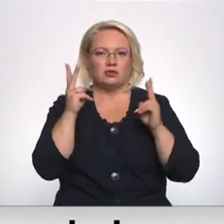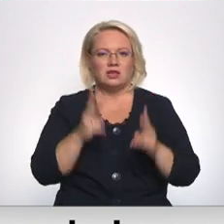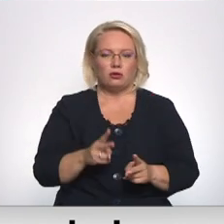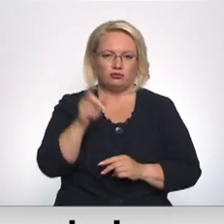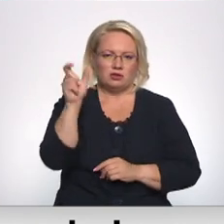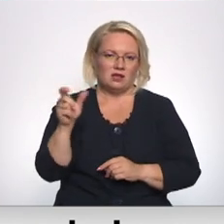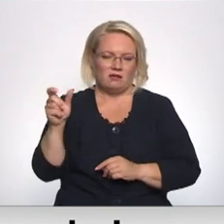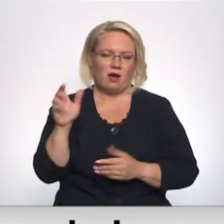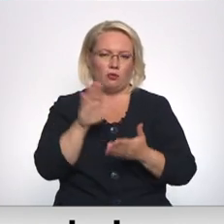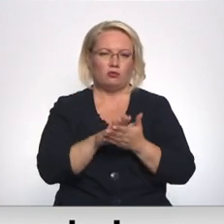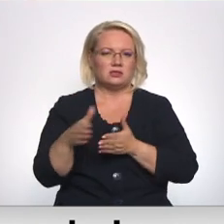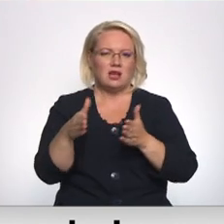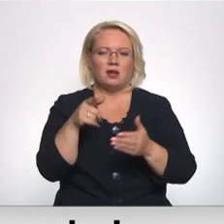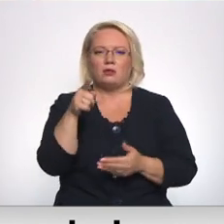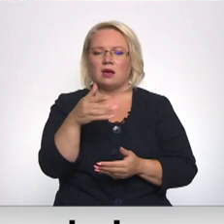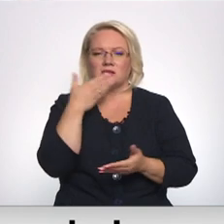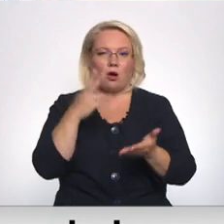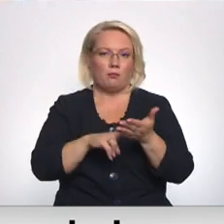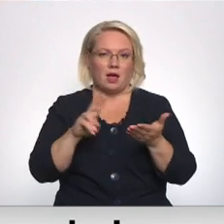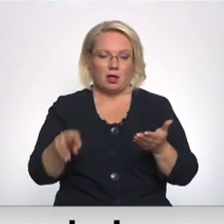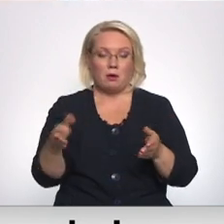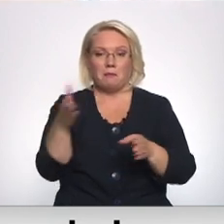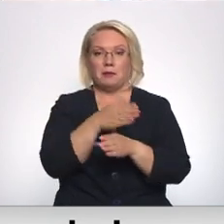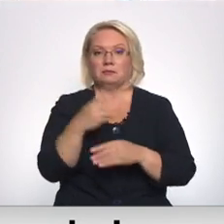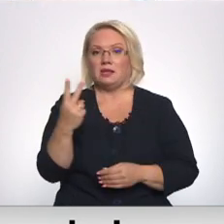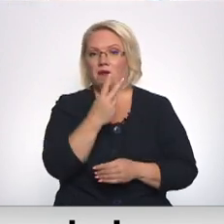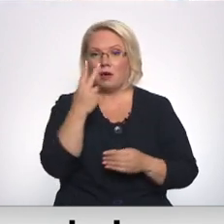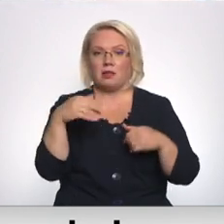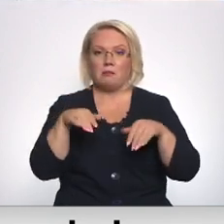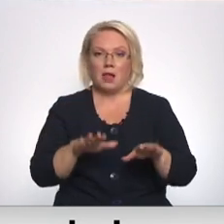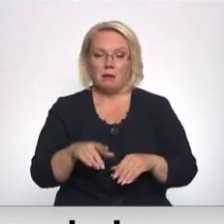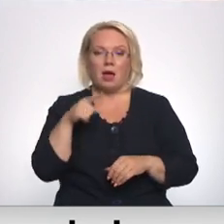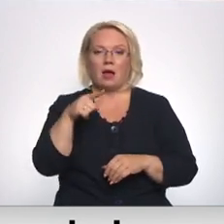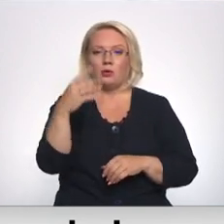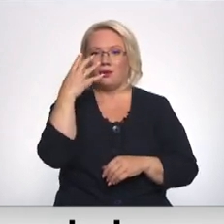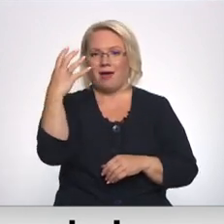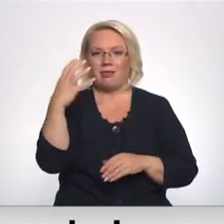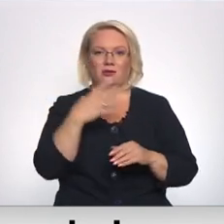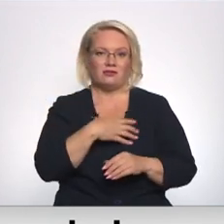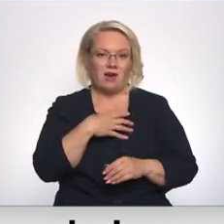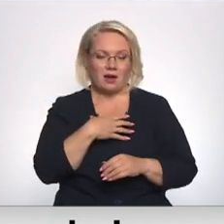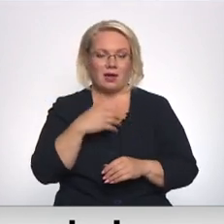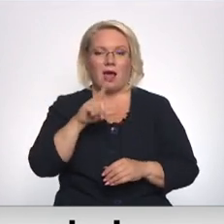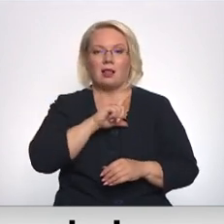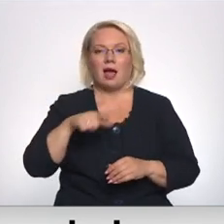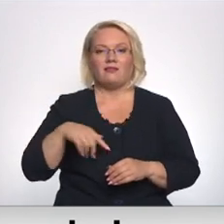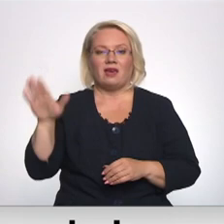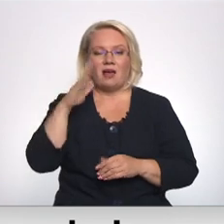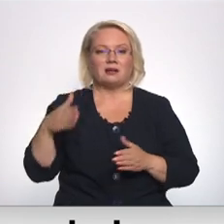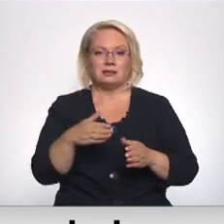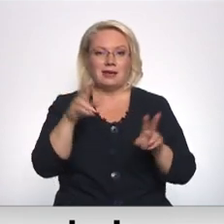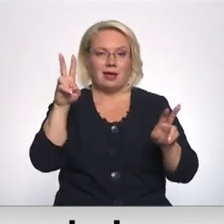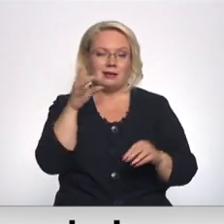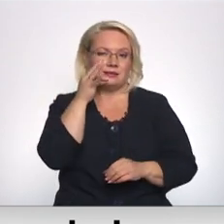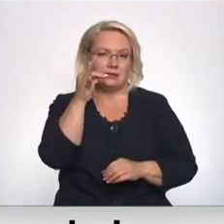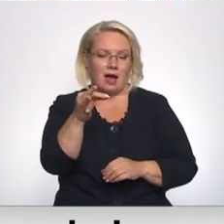uz ceļiem, un tas nav pieļaujams. Jau pirms 2 gadiem tika pieņemts lēmums, ka šādus radarus vajag. Uzņēmumā Latvijas valsts ceļa atzīst, ka